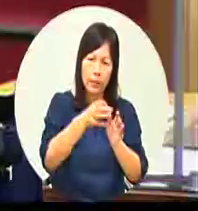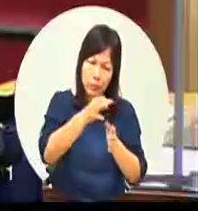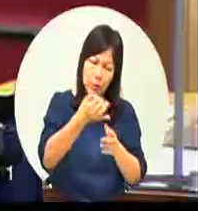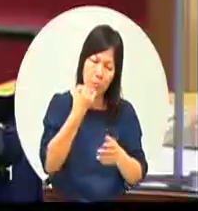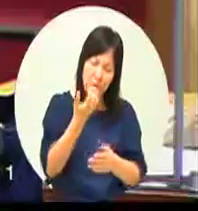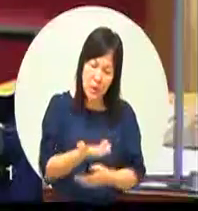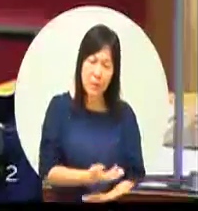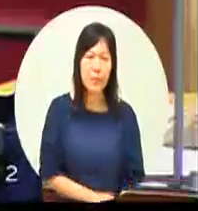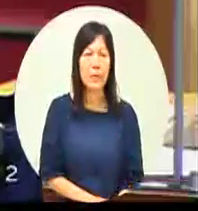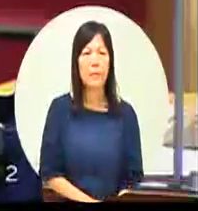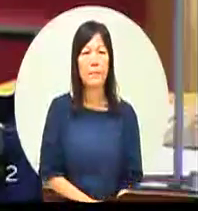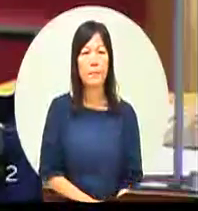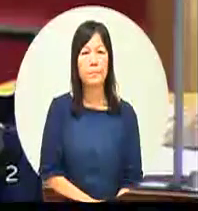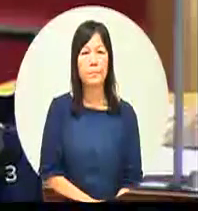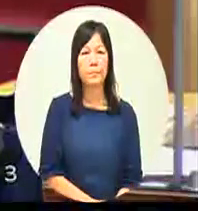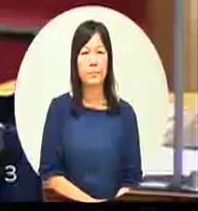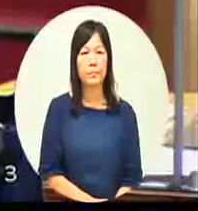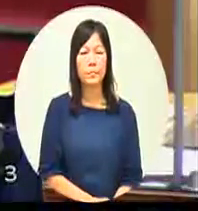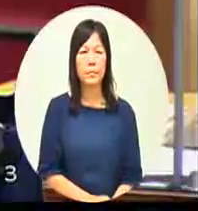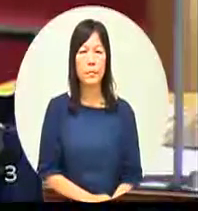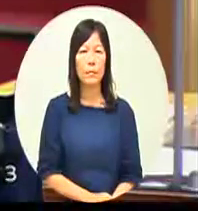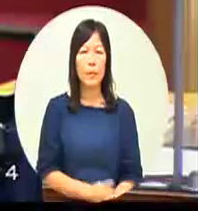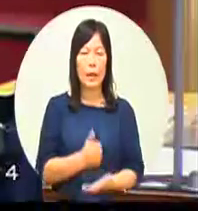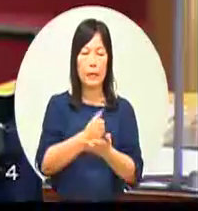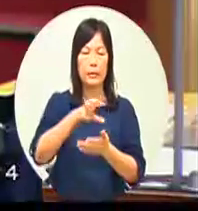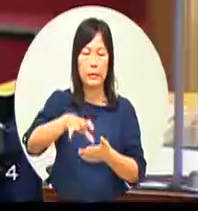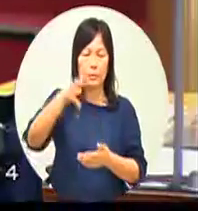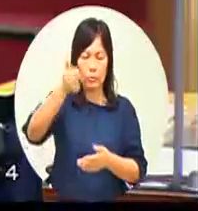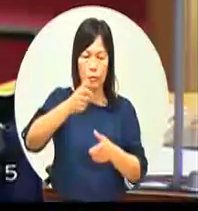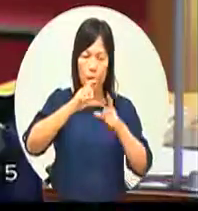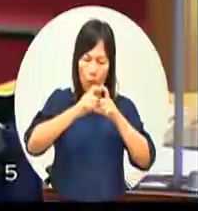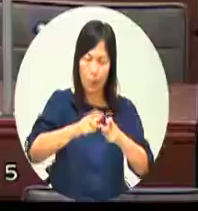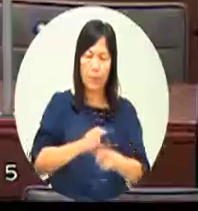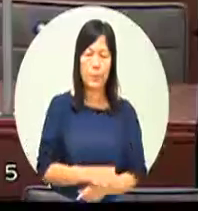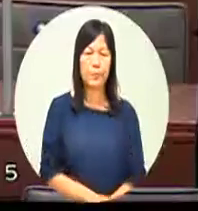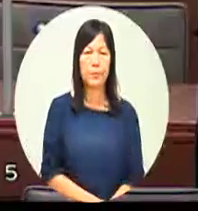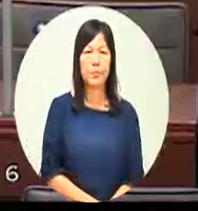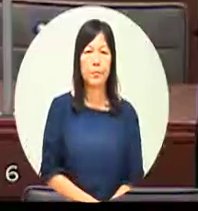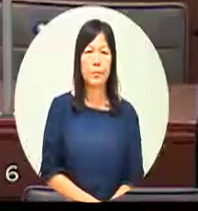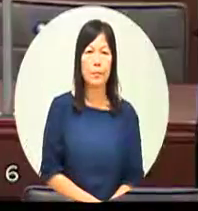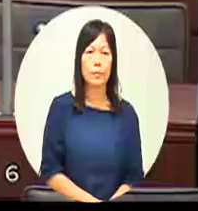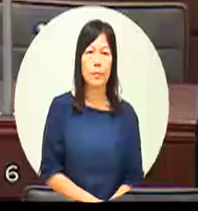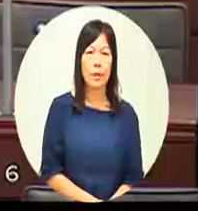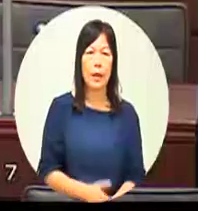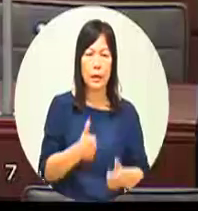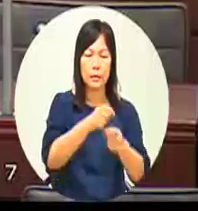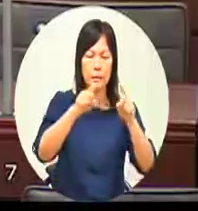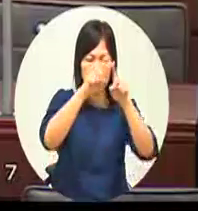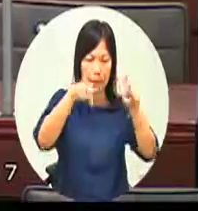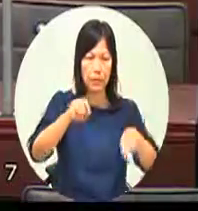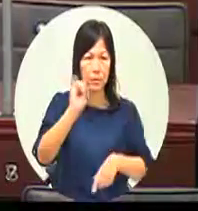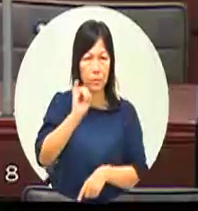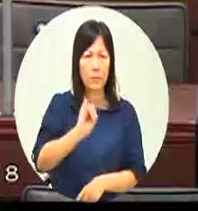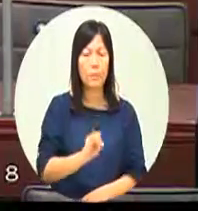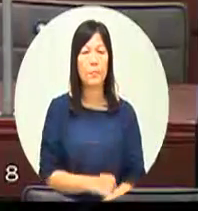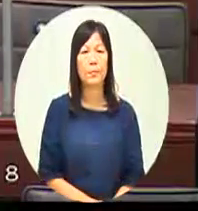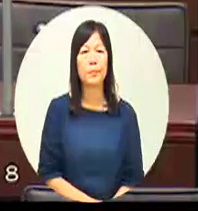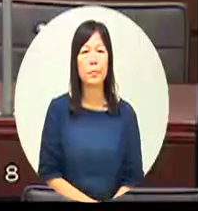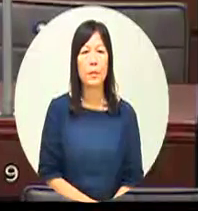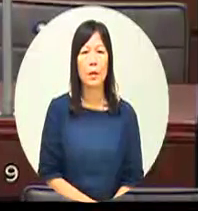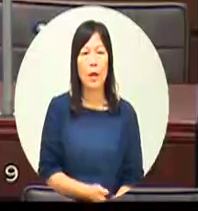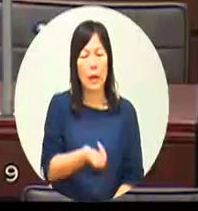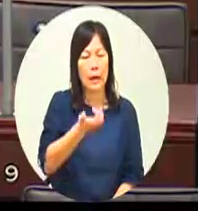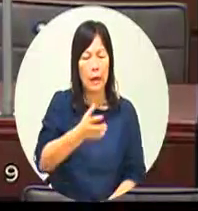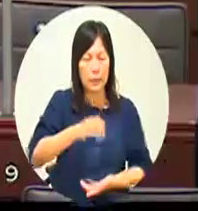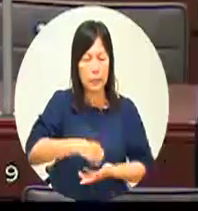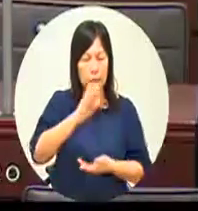好？请局长答复。 请局长回答。 谢谢周议员哈。那个其实我刚刚